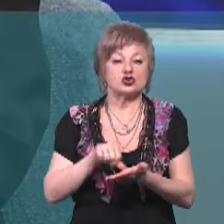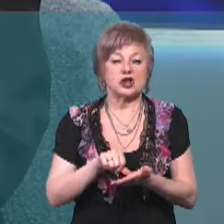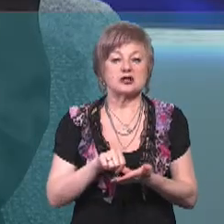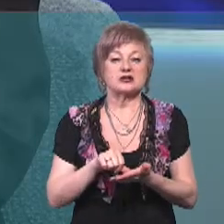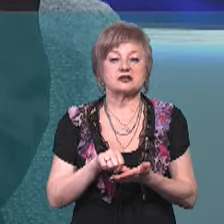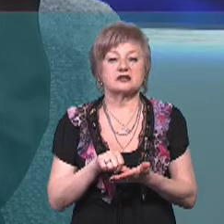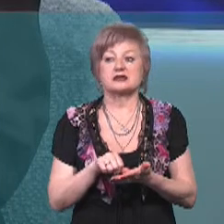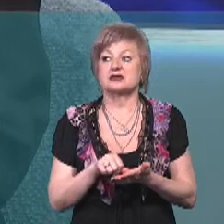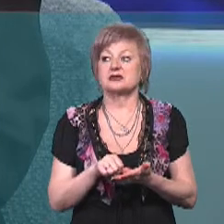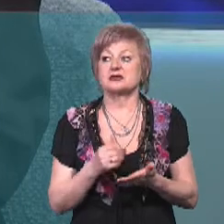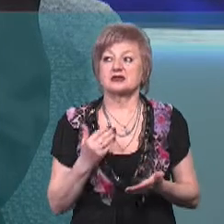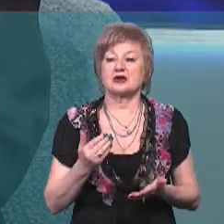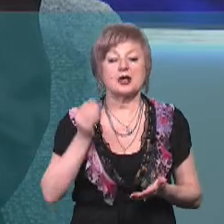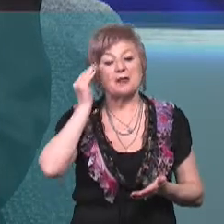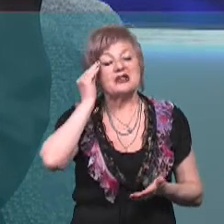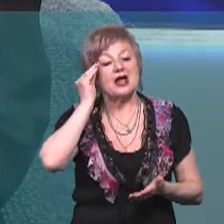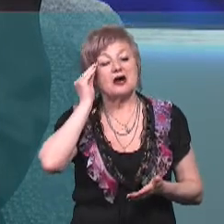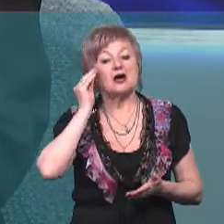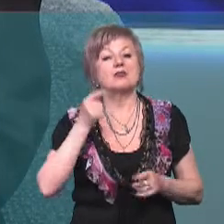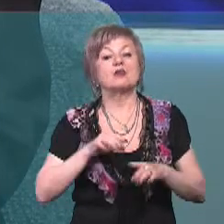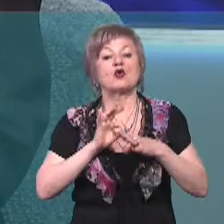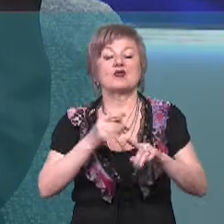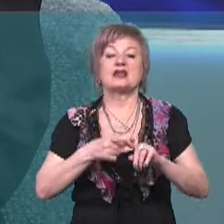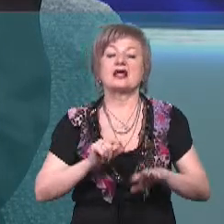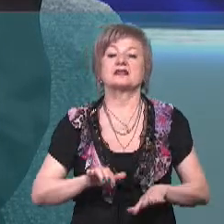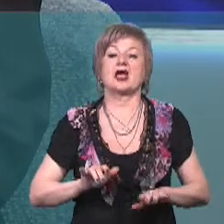щодо мети проведення акції у місті Запоріжжя.